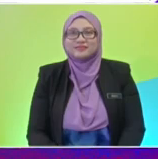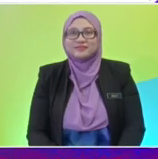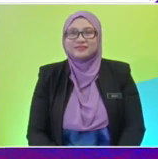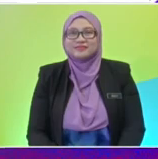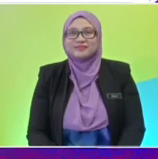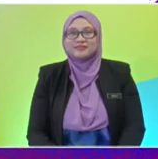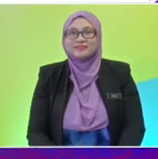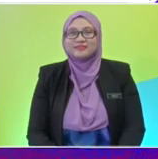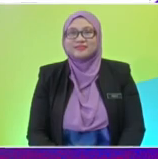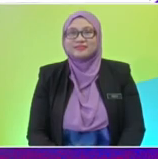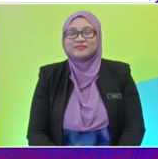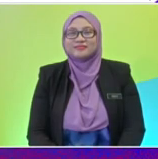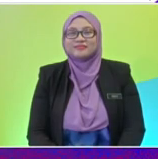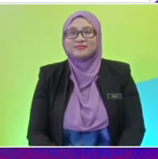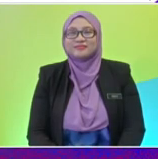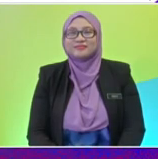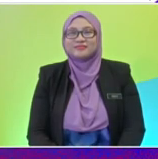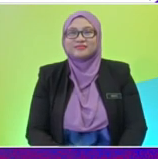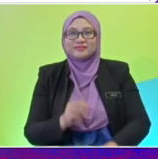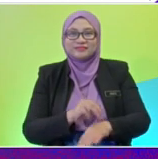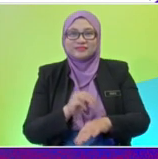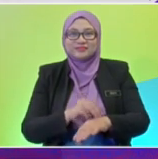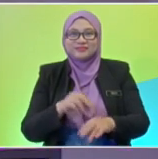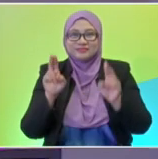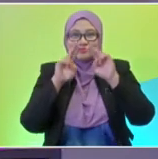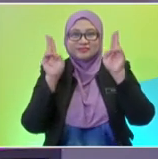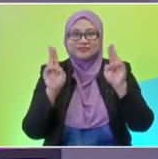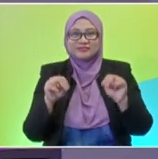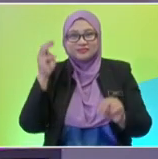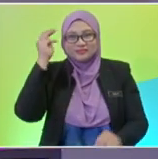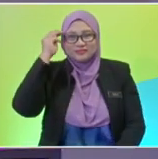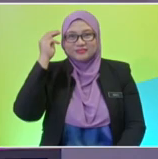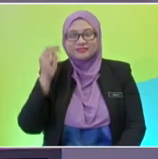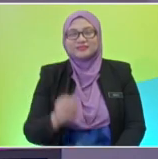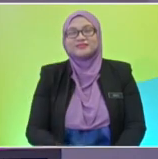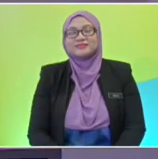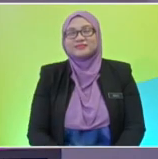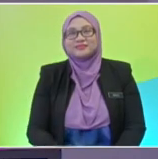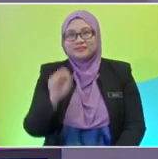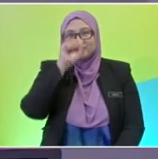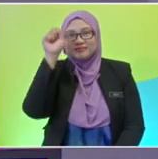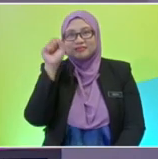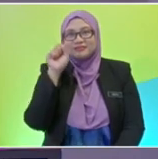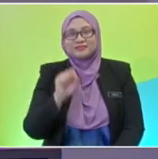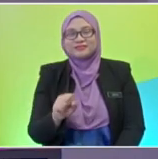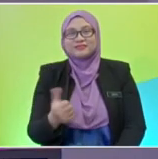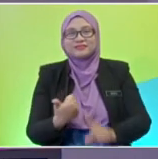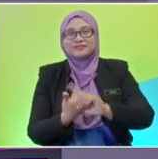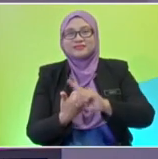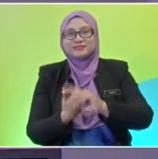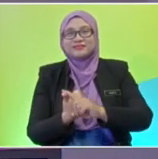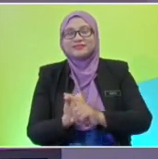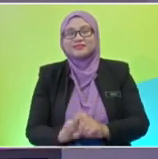oke Masa untuk uji Minda uji Winda Oke soalan uji mindah yang pertama